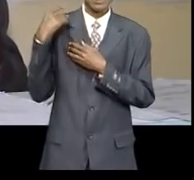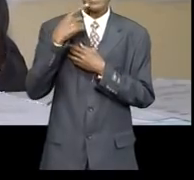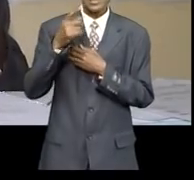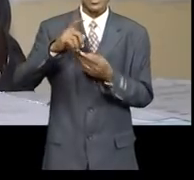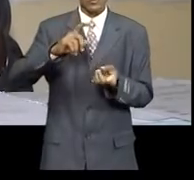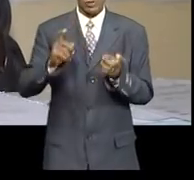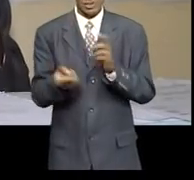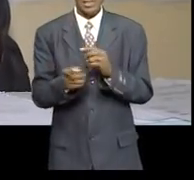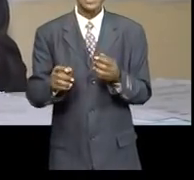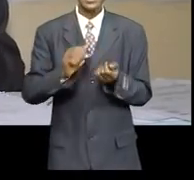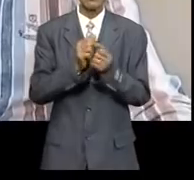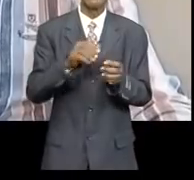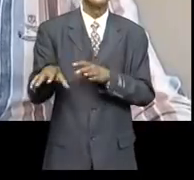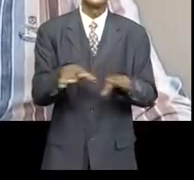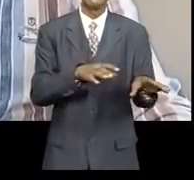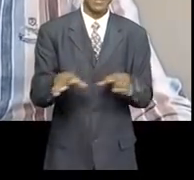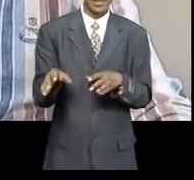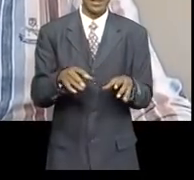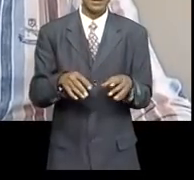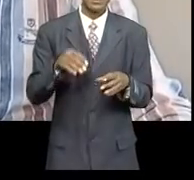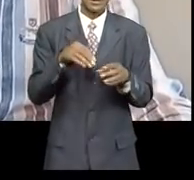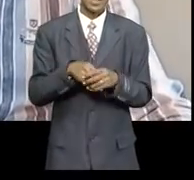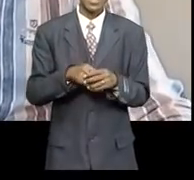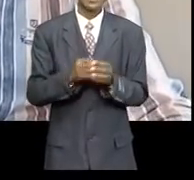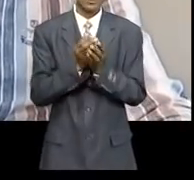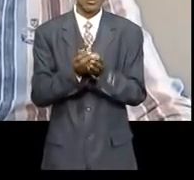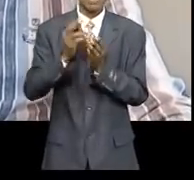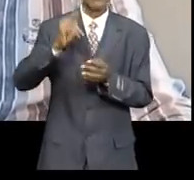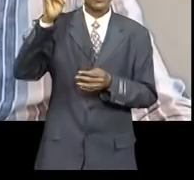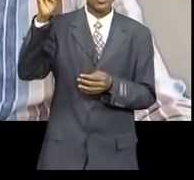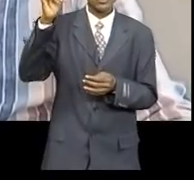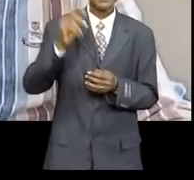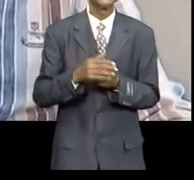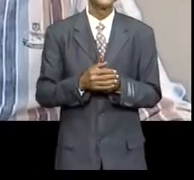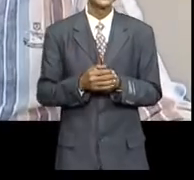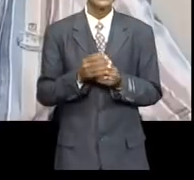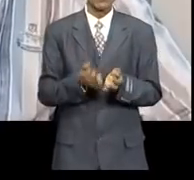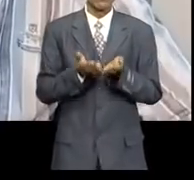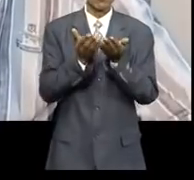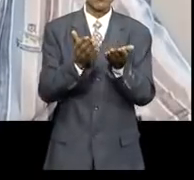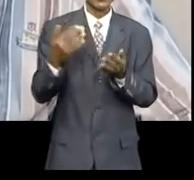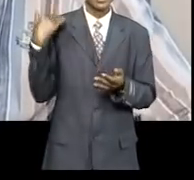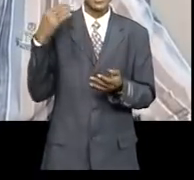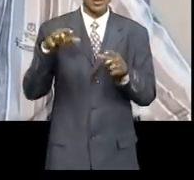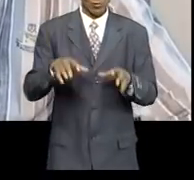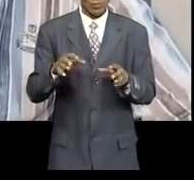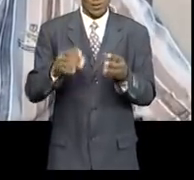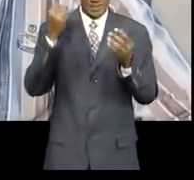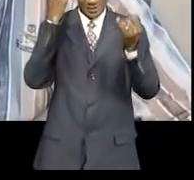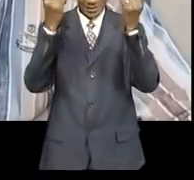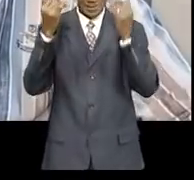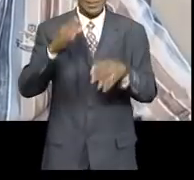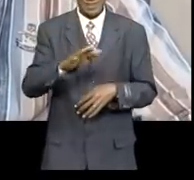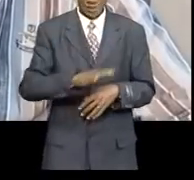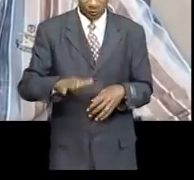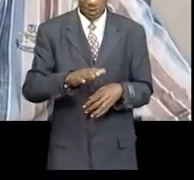prestation à 50%. C'est l'ONAPAC qui propose à l'État congolais les normes nationales et